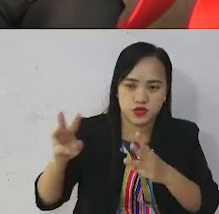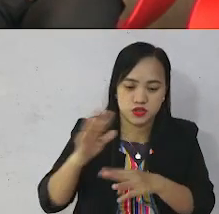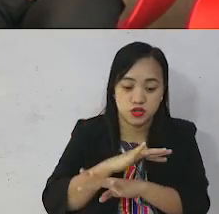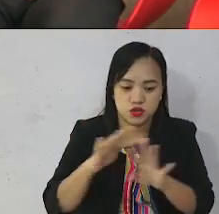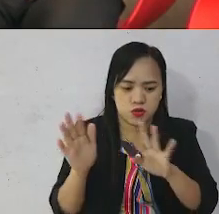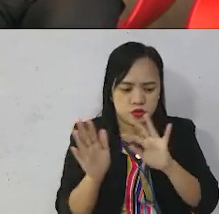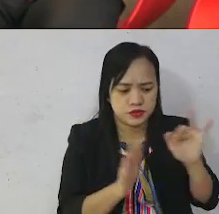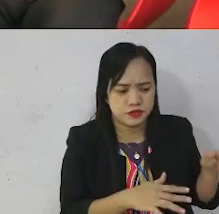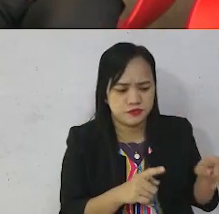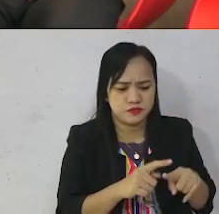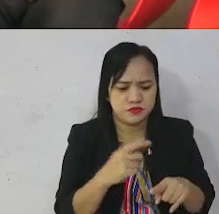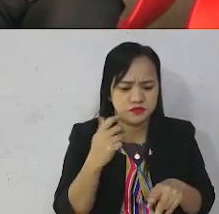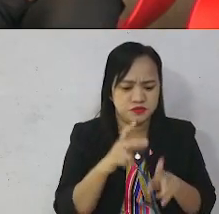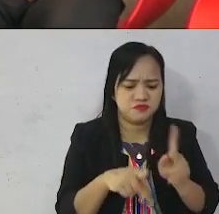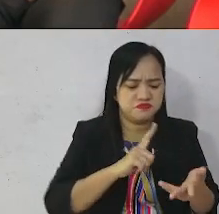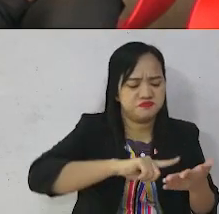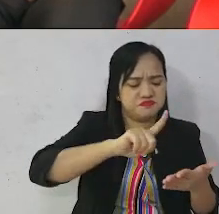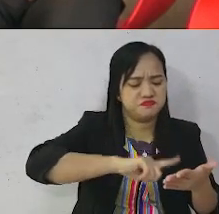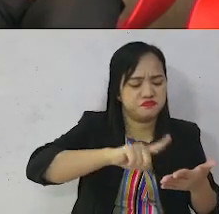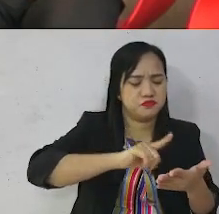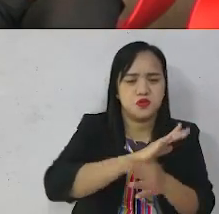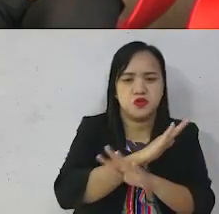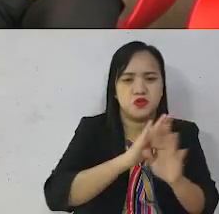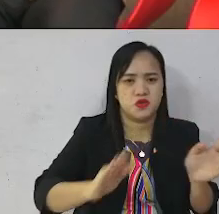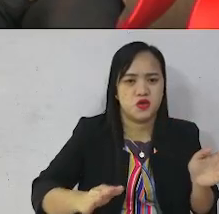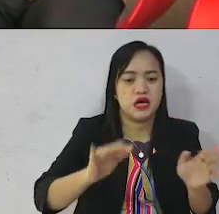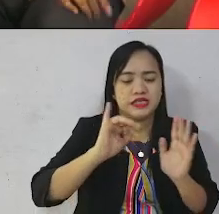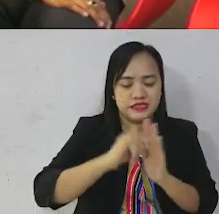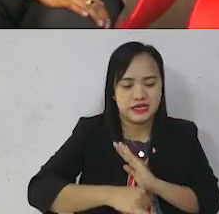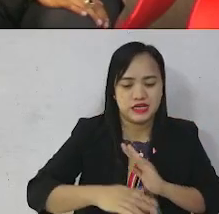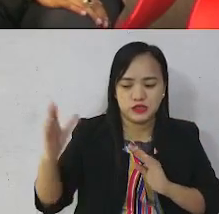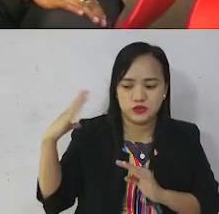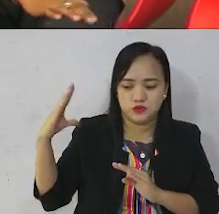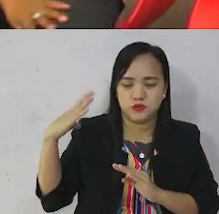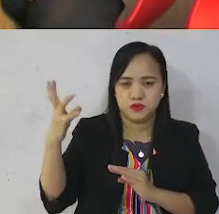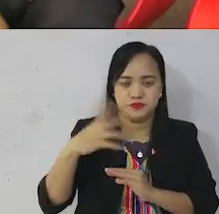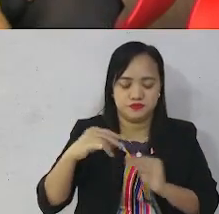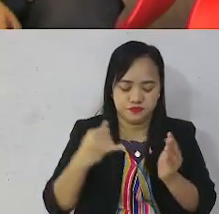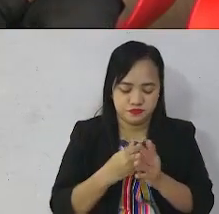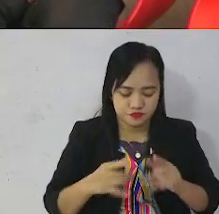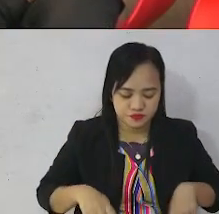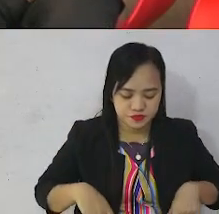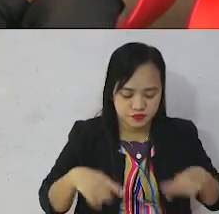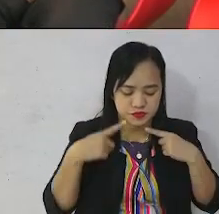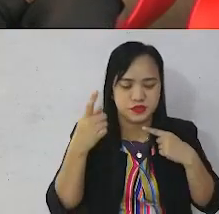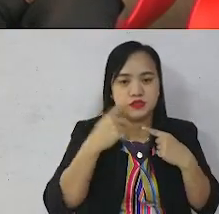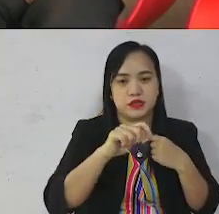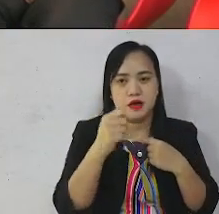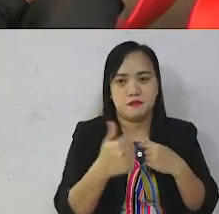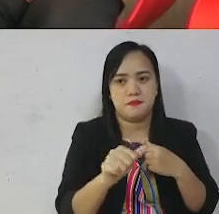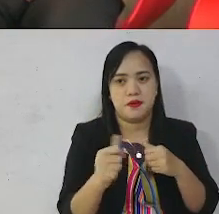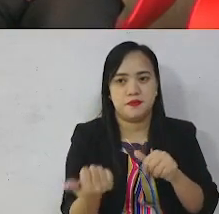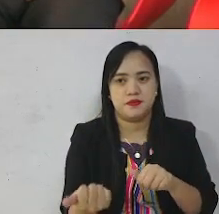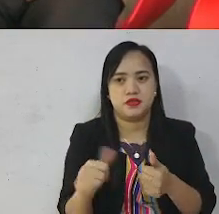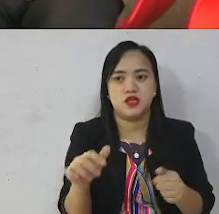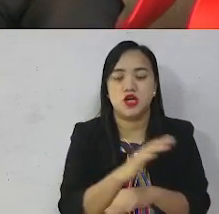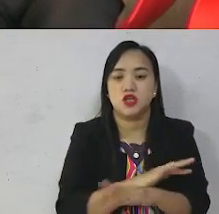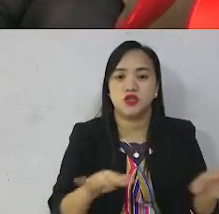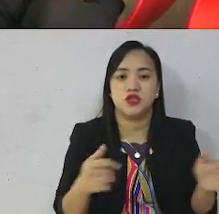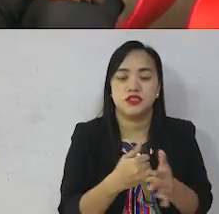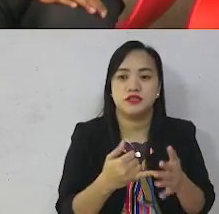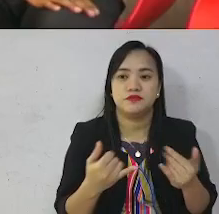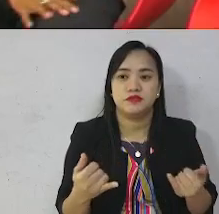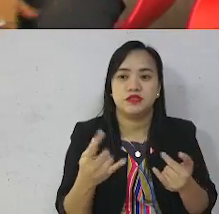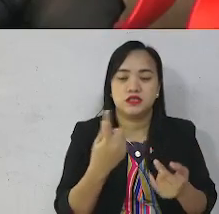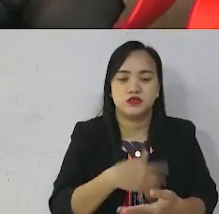lumipat ng iba kung ano pang scroll scroll niyo diyan maghintay lang po kayo eere na po yung the Baptist lunch mamaya kaya Hwag po